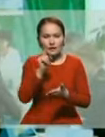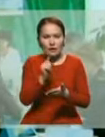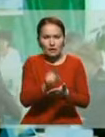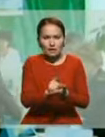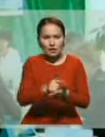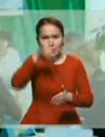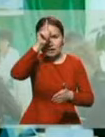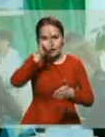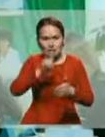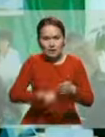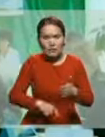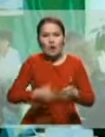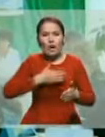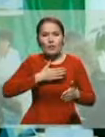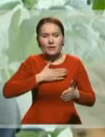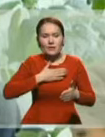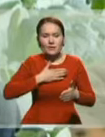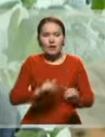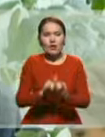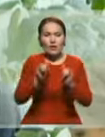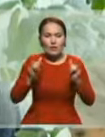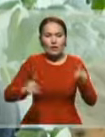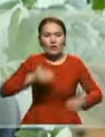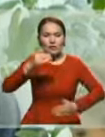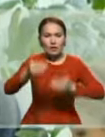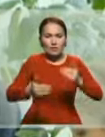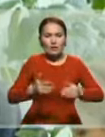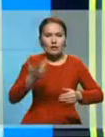келісімімізді өркендеуді, одан кейін тұрақтылықты таңдайды.